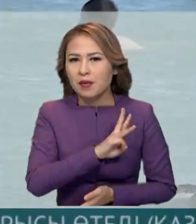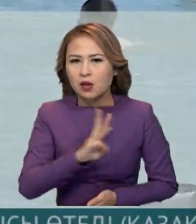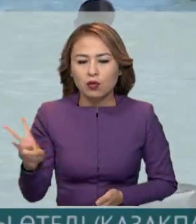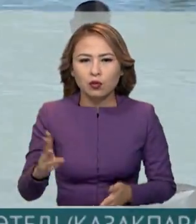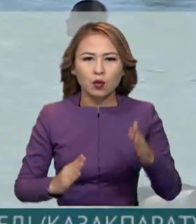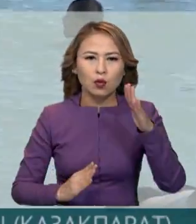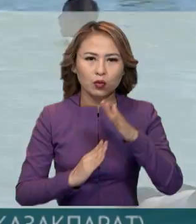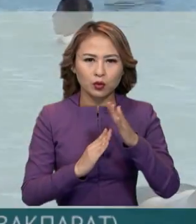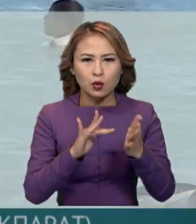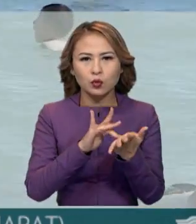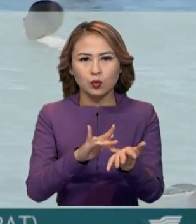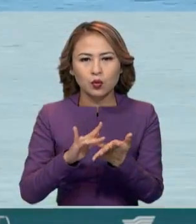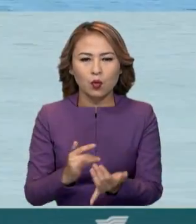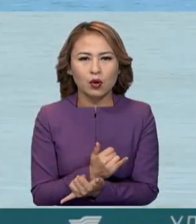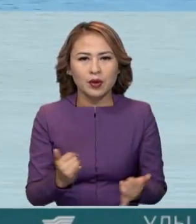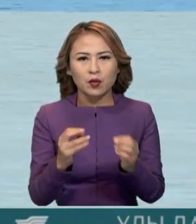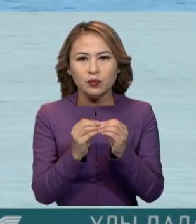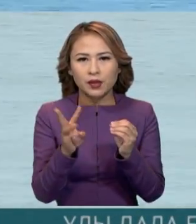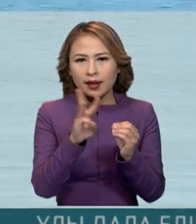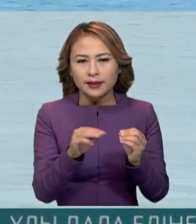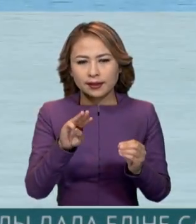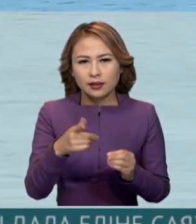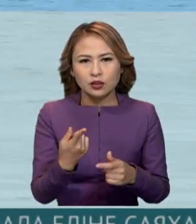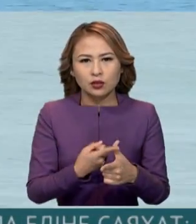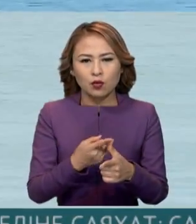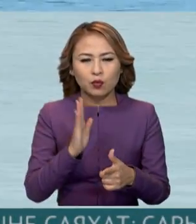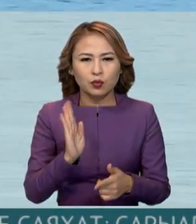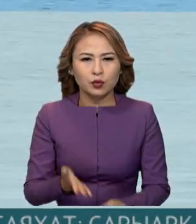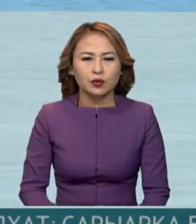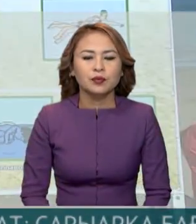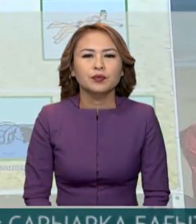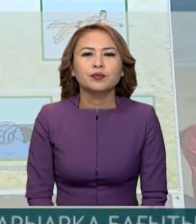оларға көрсетілетін туристік қызмет көлемі 10 миллиард теңгеге жетеді.